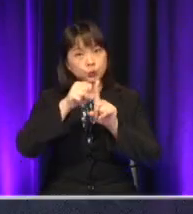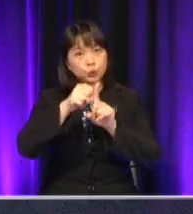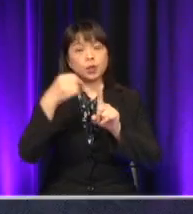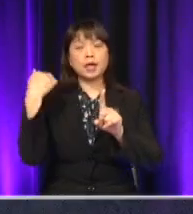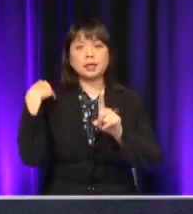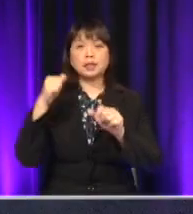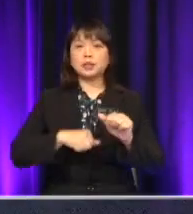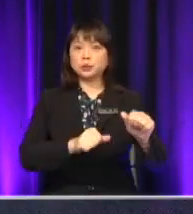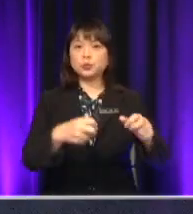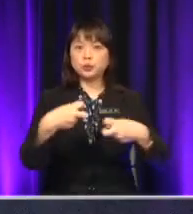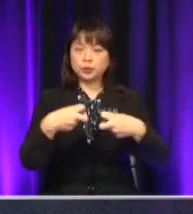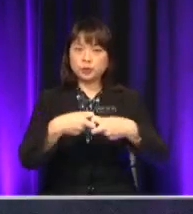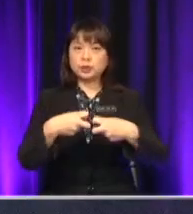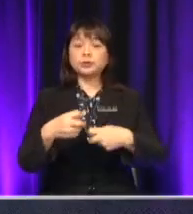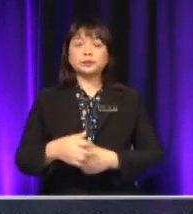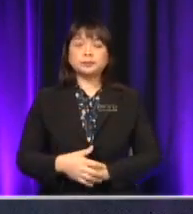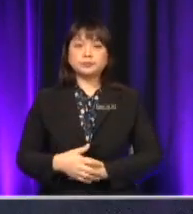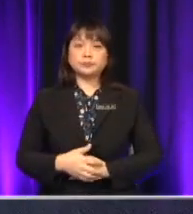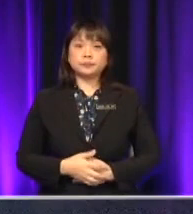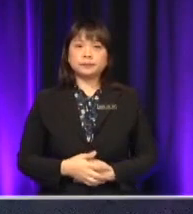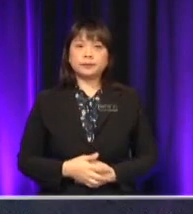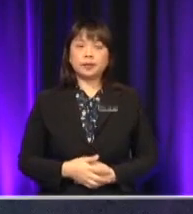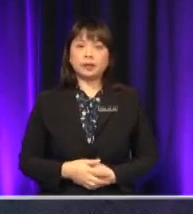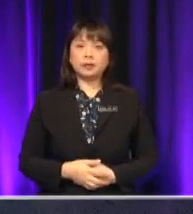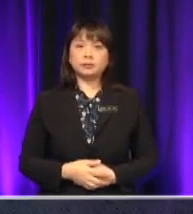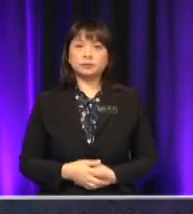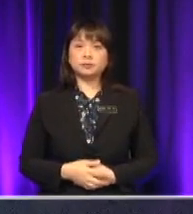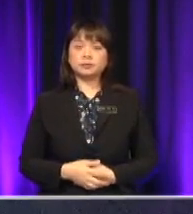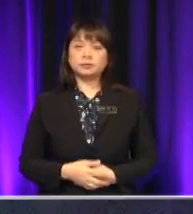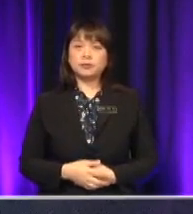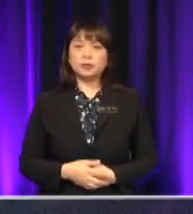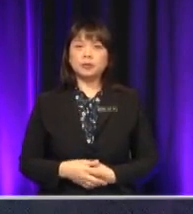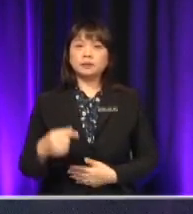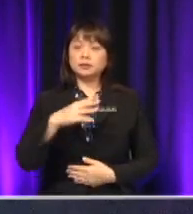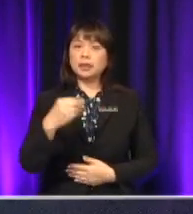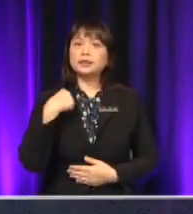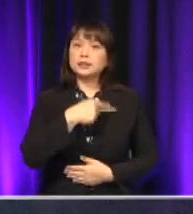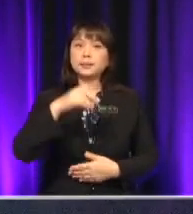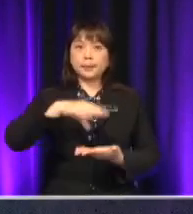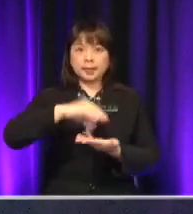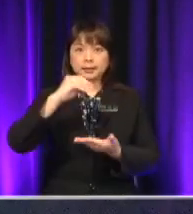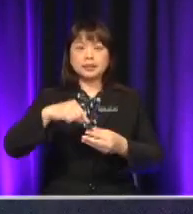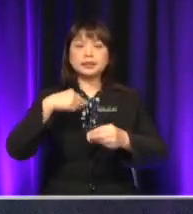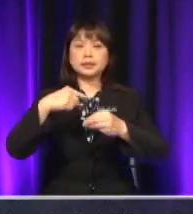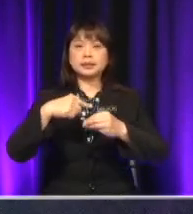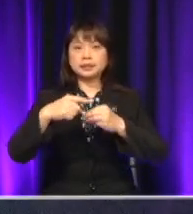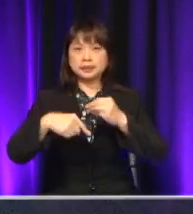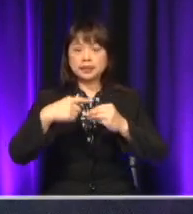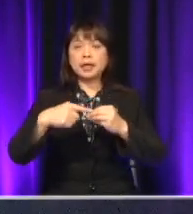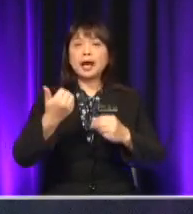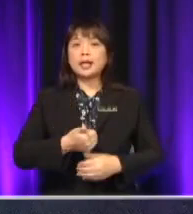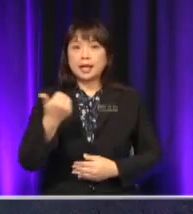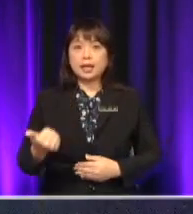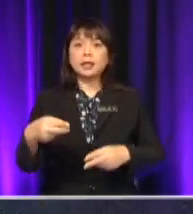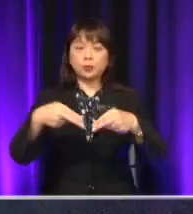elektrik. Very good. Ada arus elektrik. Kemudian yang seterusnya pula kita belajar berkenaan dengan alat pengukur.